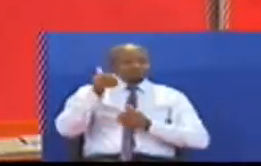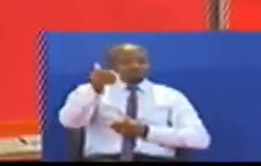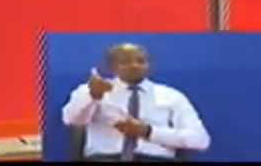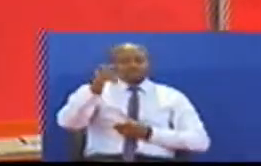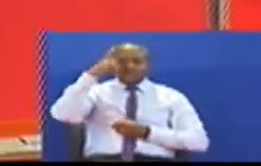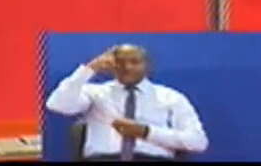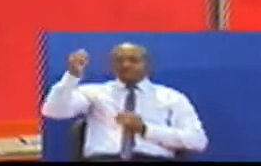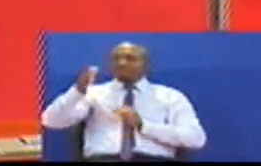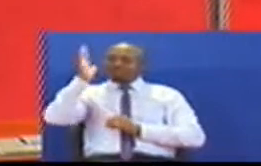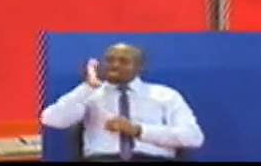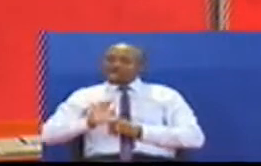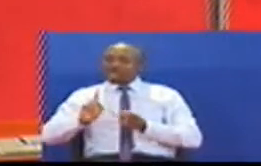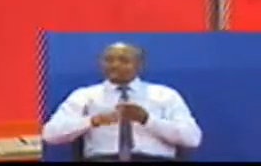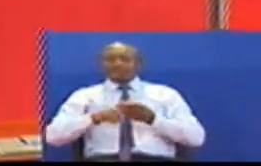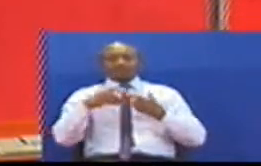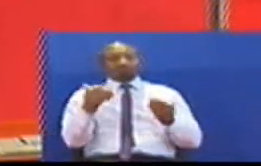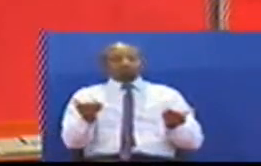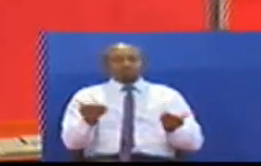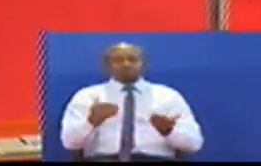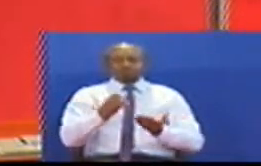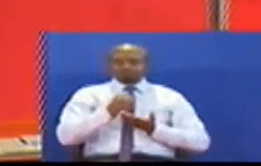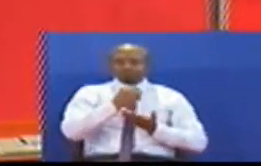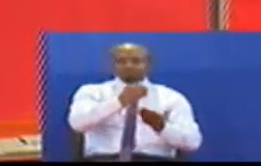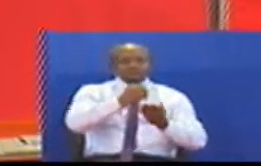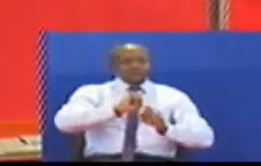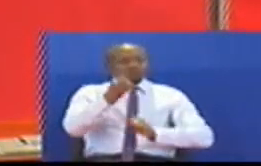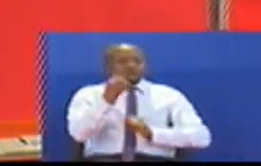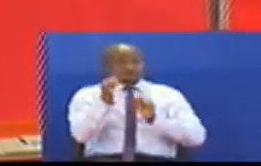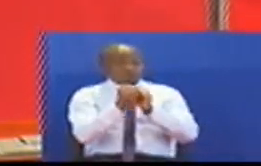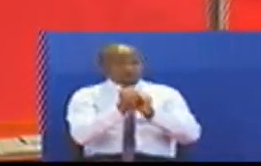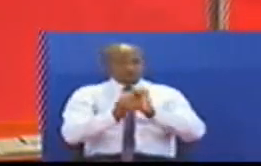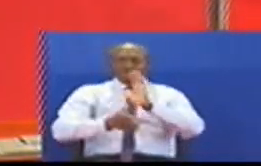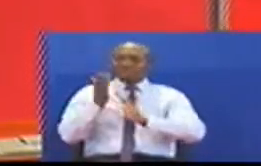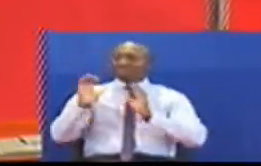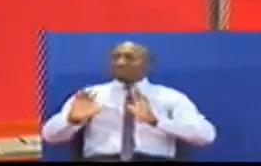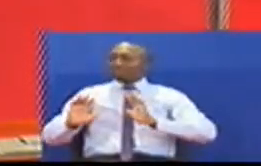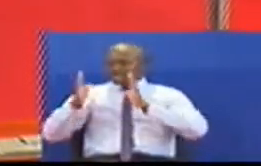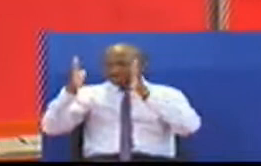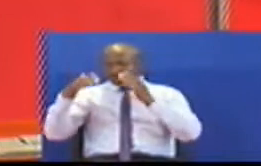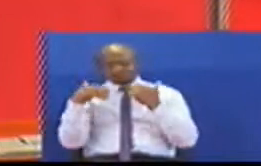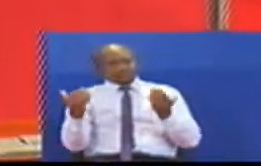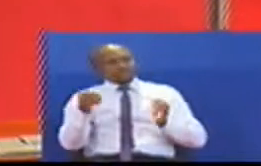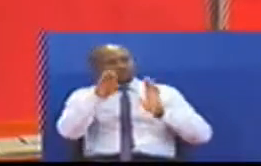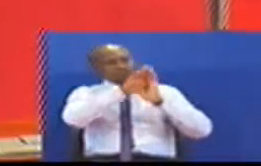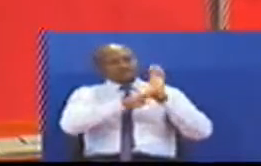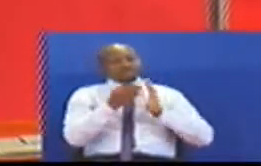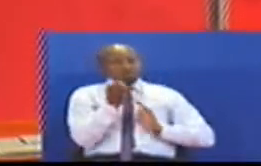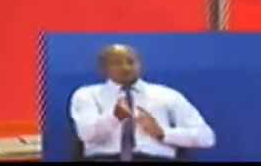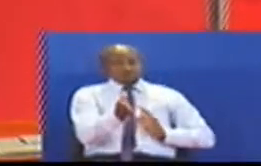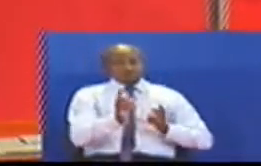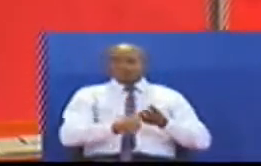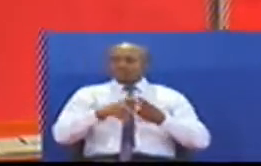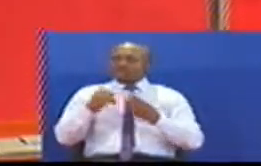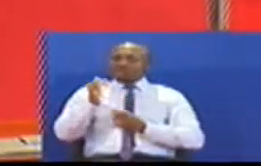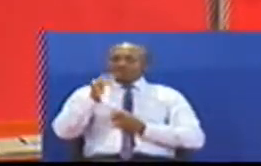kijana ataondoka si chini ya milioni 10,000 na ataenda kuanza maisha. Kwa hiyo kwa utaratibu huo Mheshimiwa Spika,